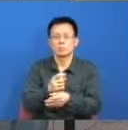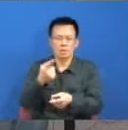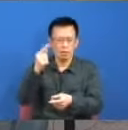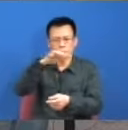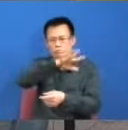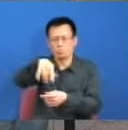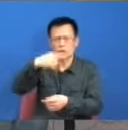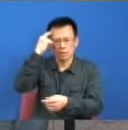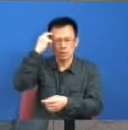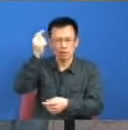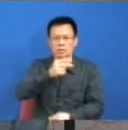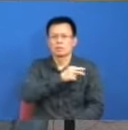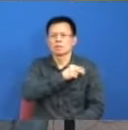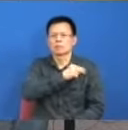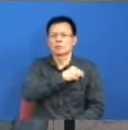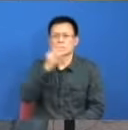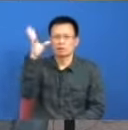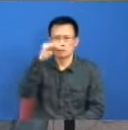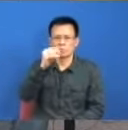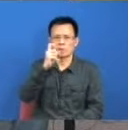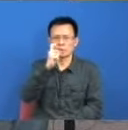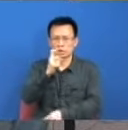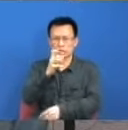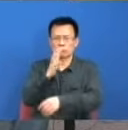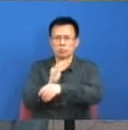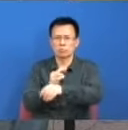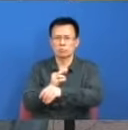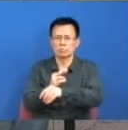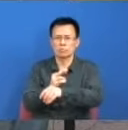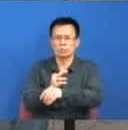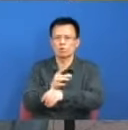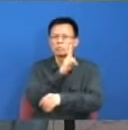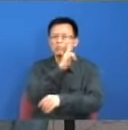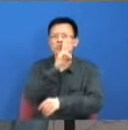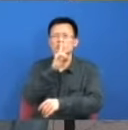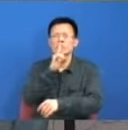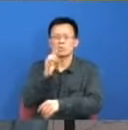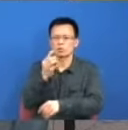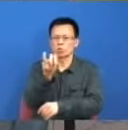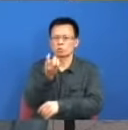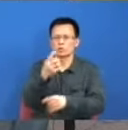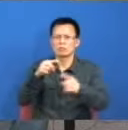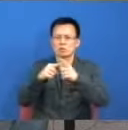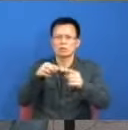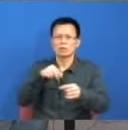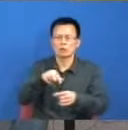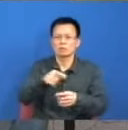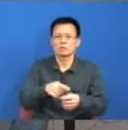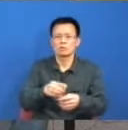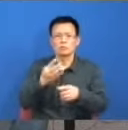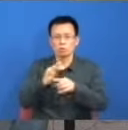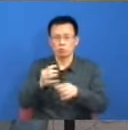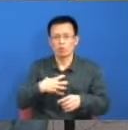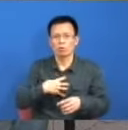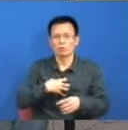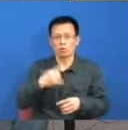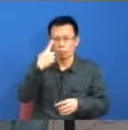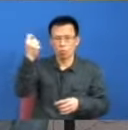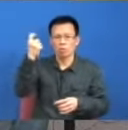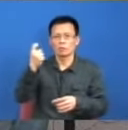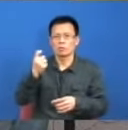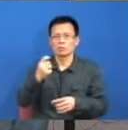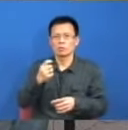實星期日九點鐘嘅中環，基本上都冇乜人㗎啦。 係啊，所以我覺得好奇怪。如果佢哋真係